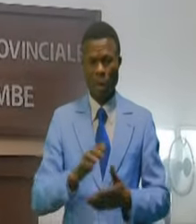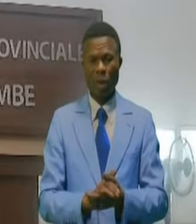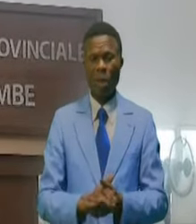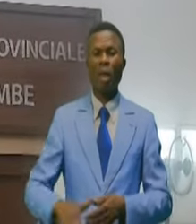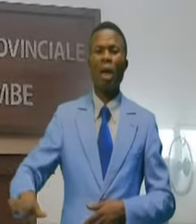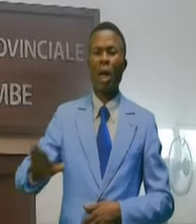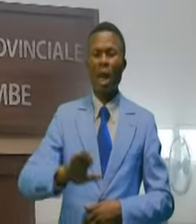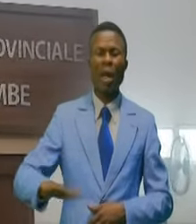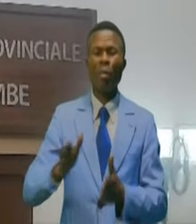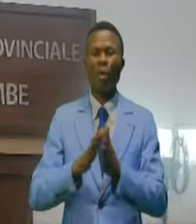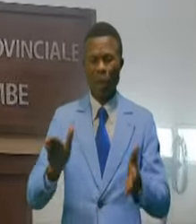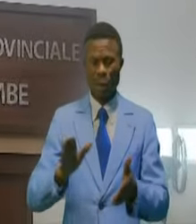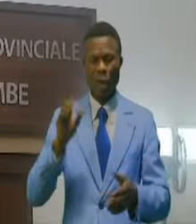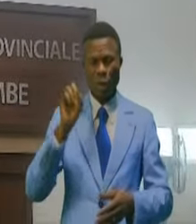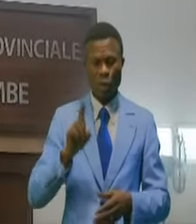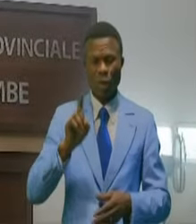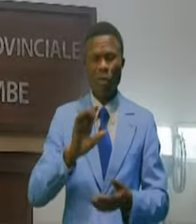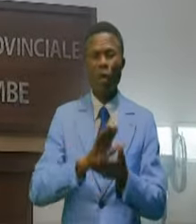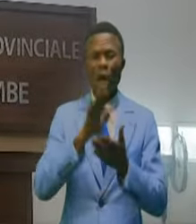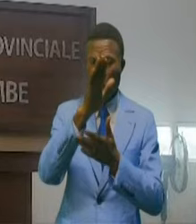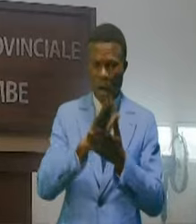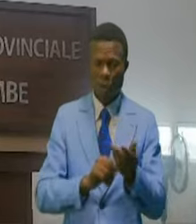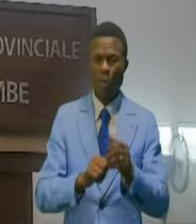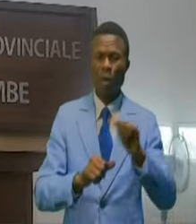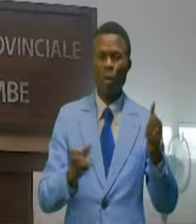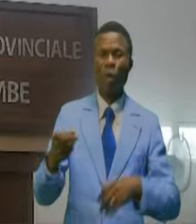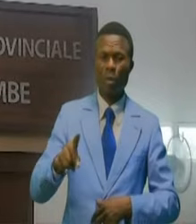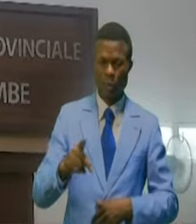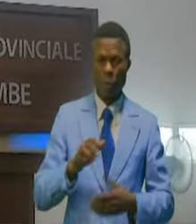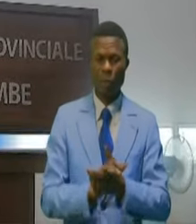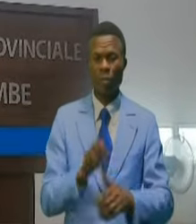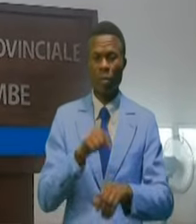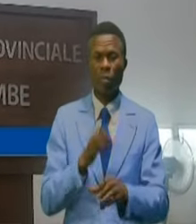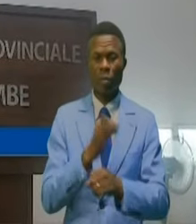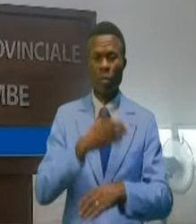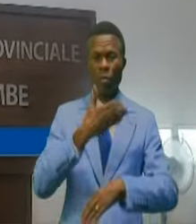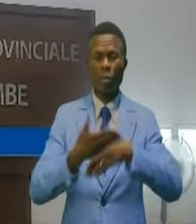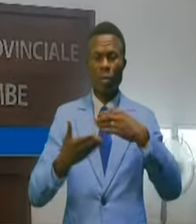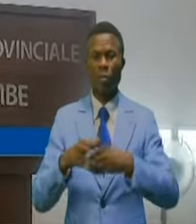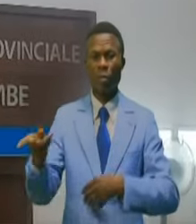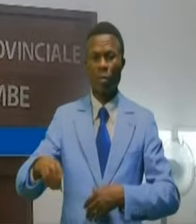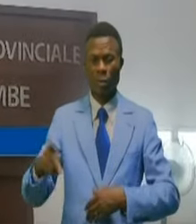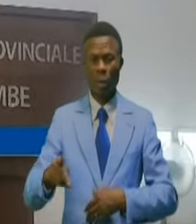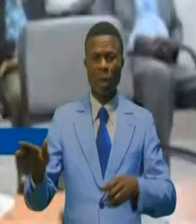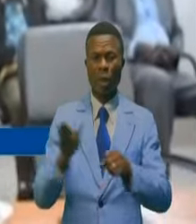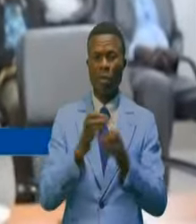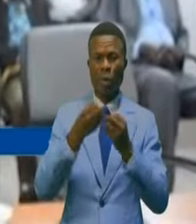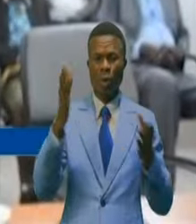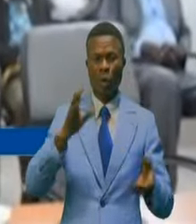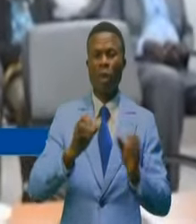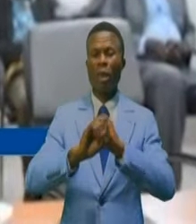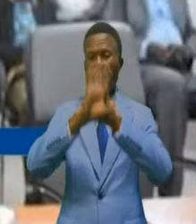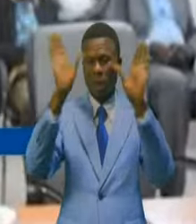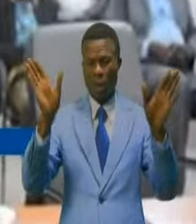national une voix à votre province, à notre province. Il est temps de bâtir une province prospère,